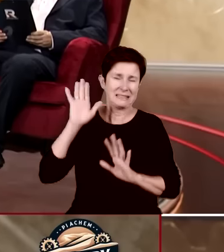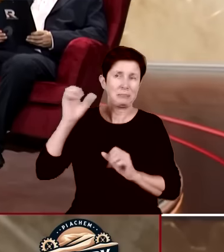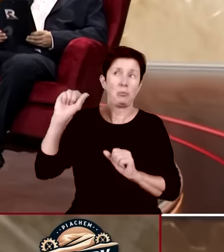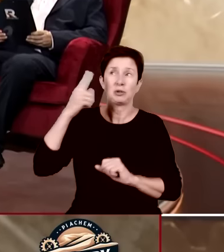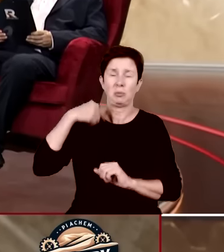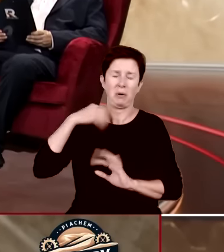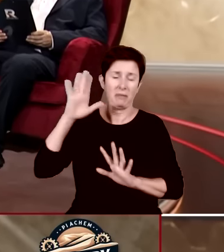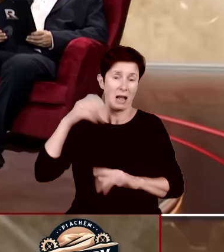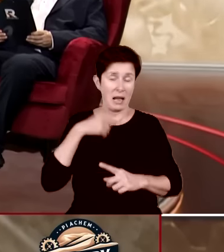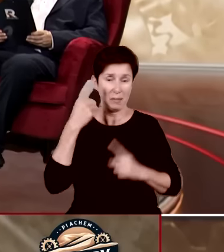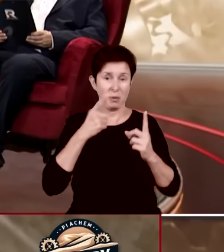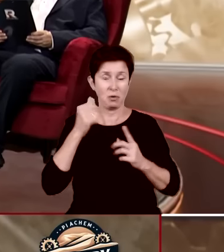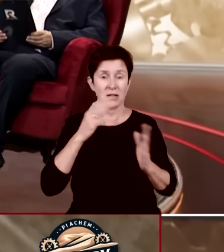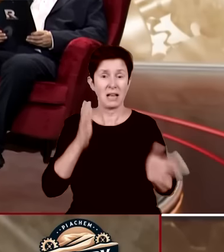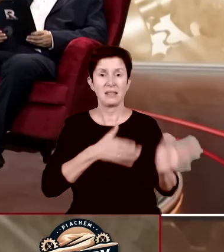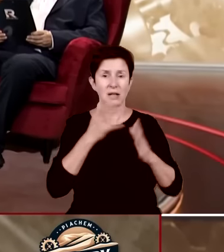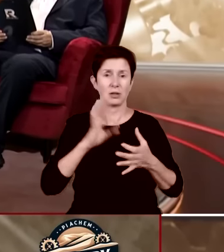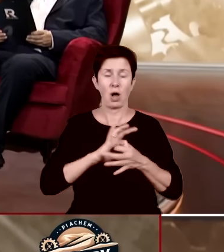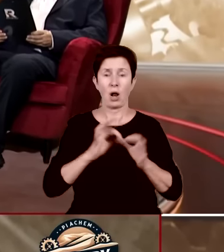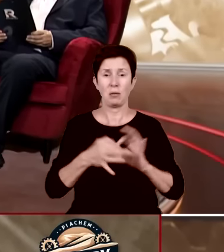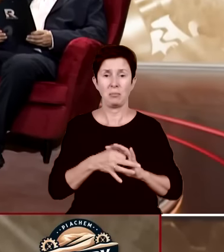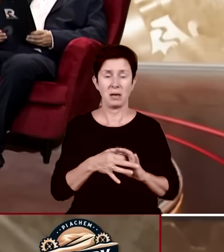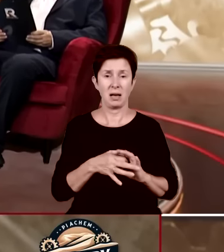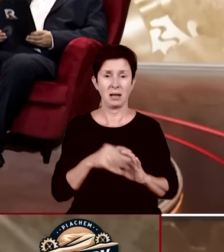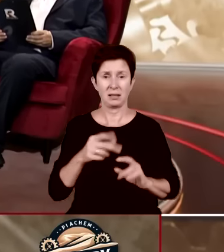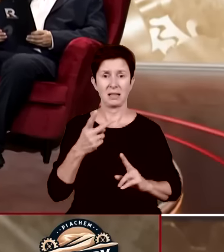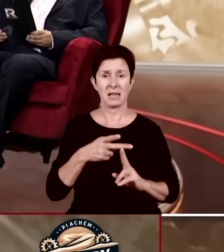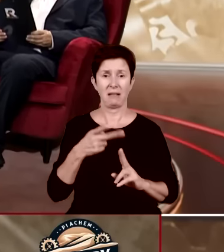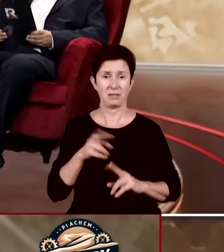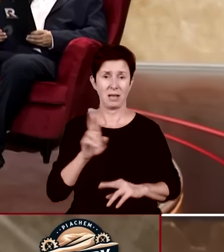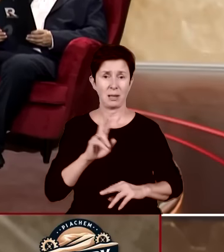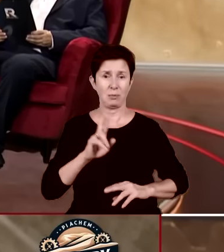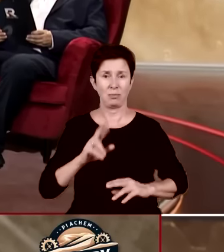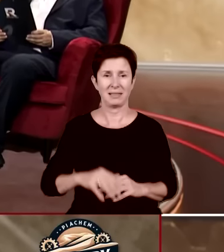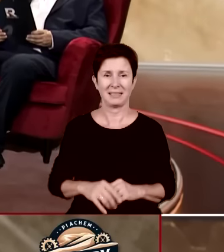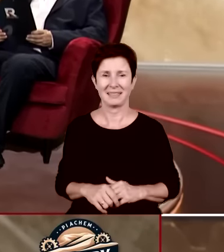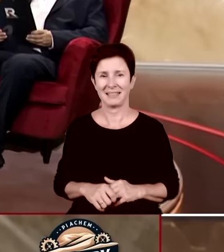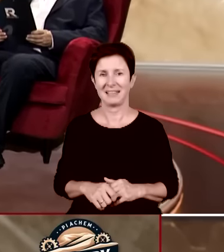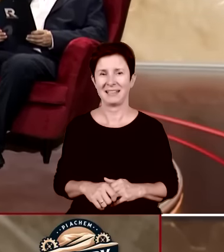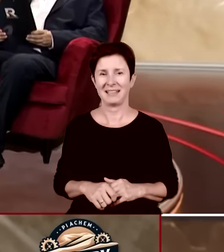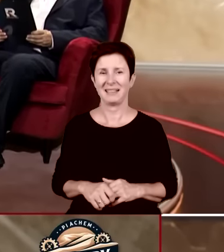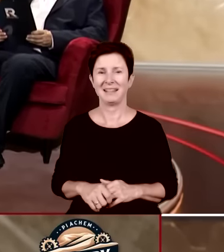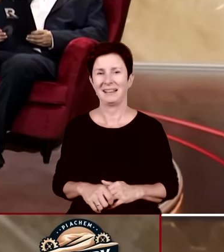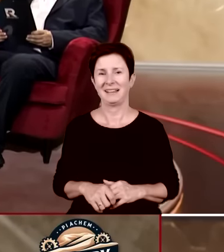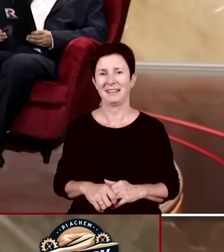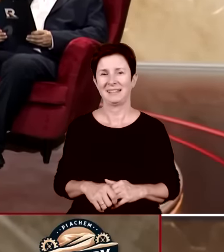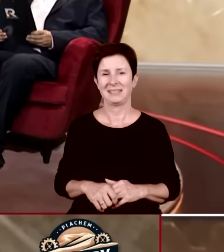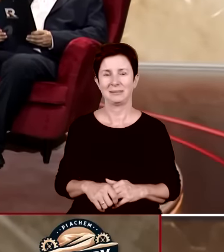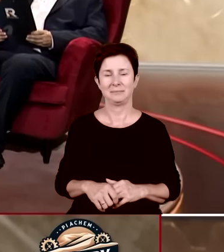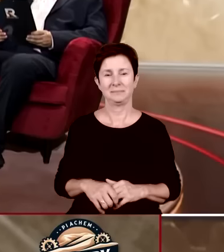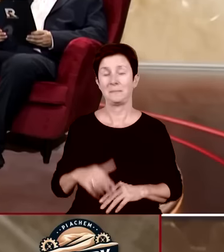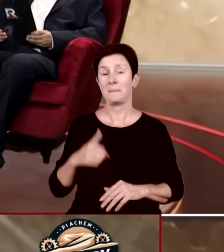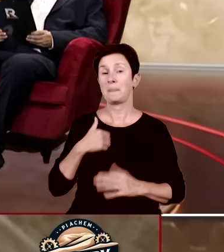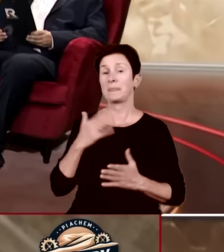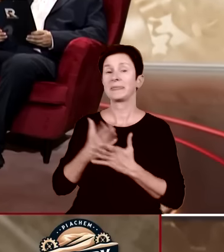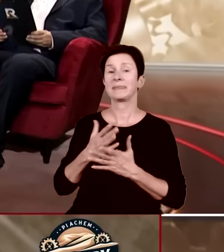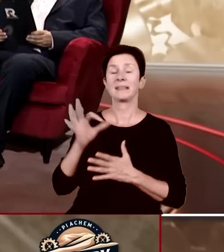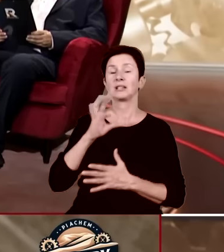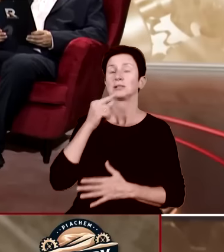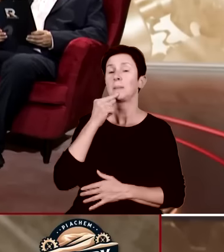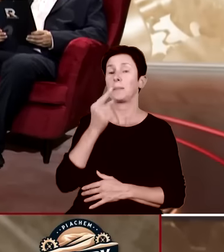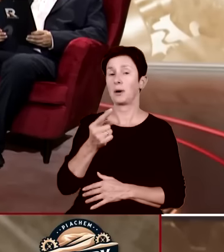takie, żeby następna olimpiada była Telewizji Republika. O właśnie, właśnie. To jest, mam koncepcję. To jest ja bardzo... Tylko, ja tylko jeszcze dodam, że niech